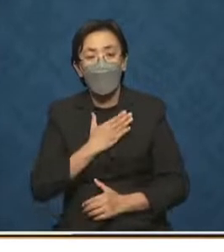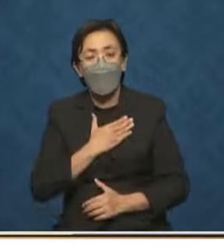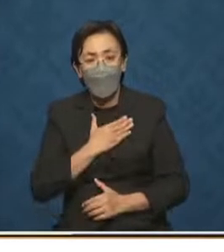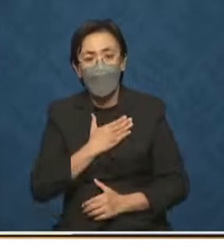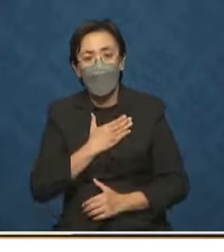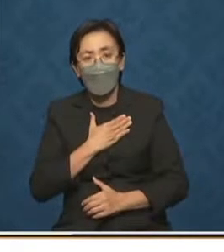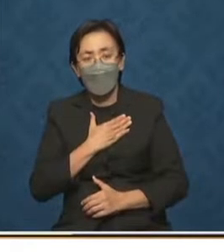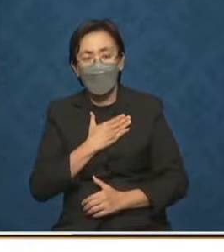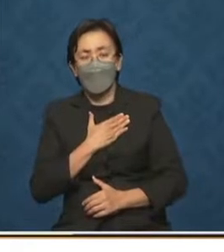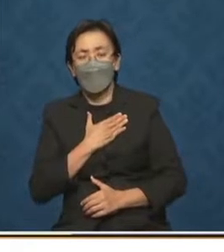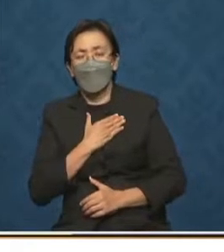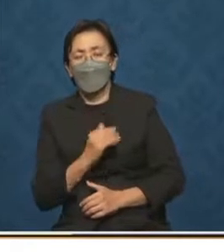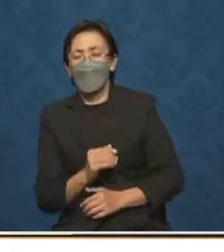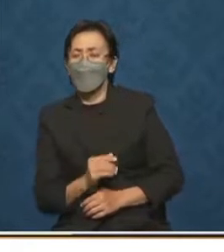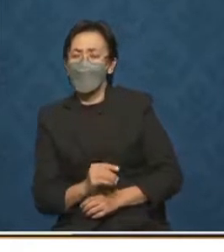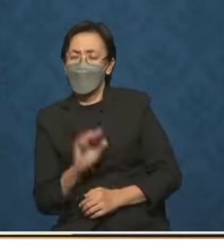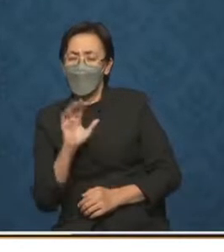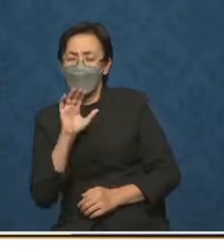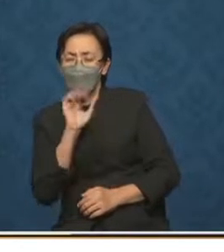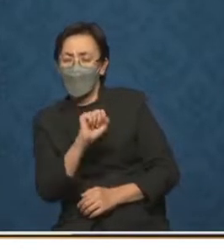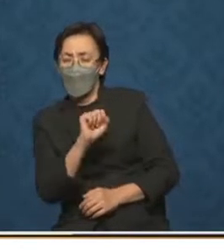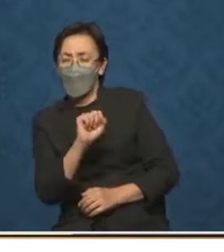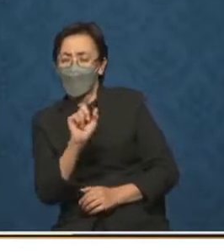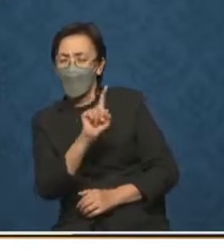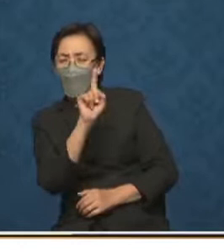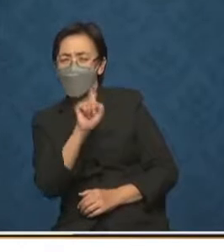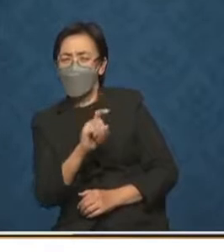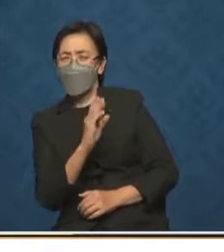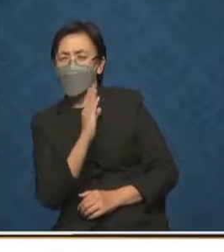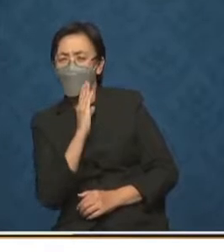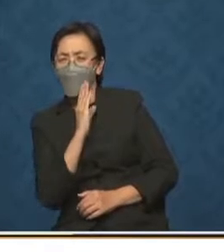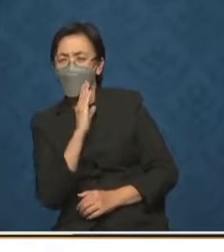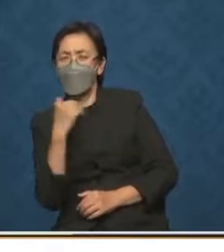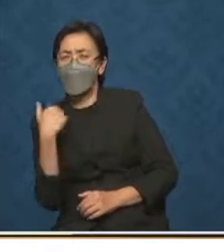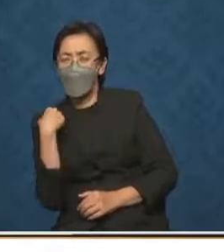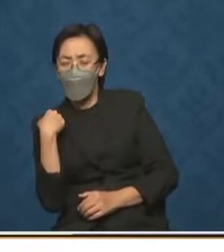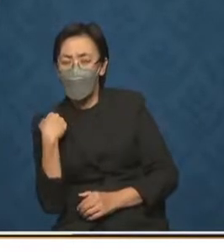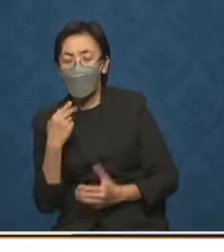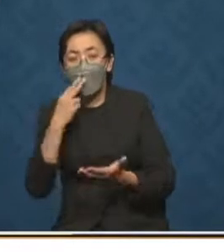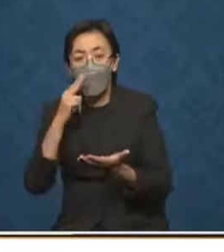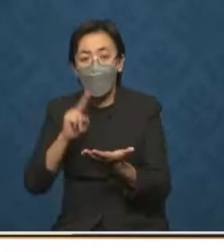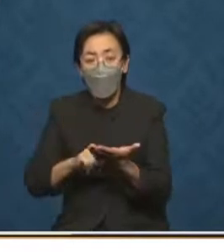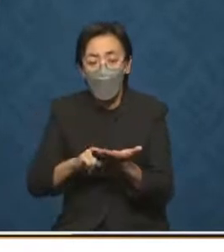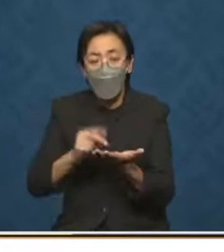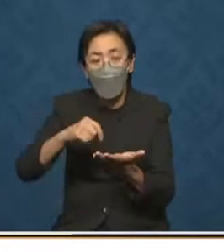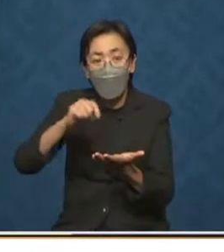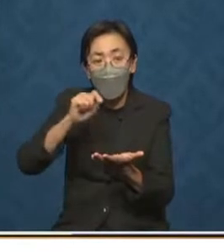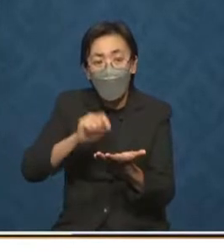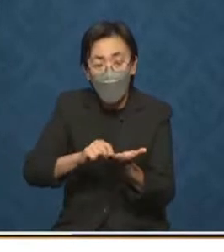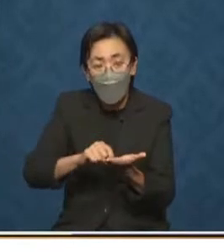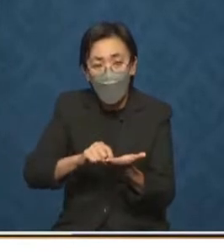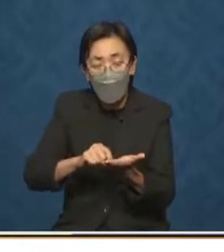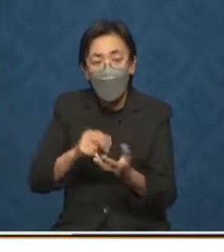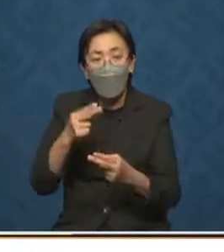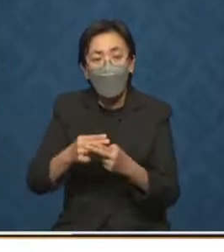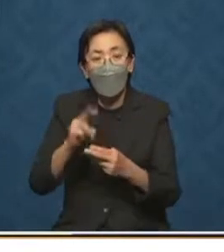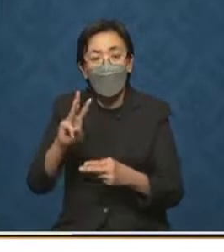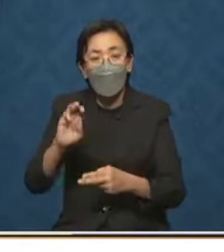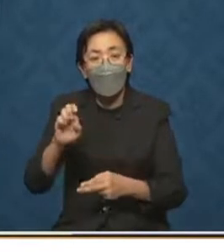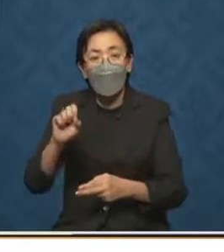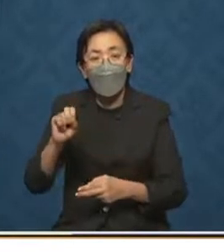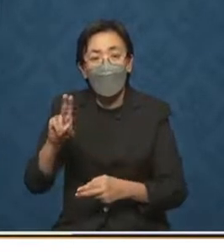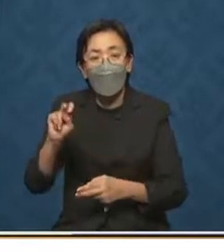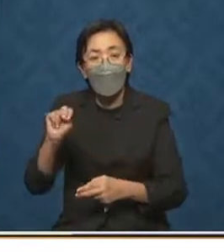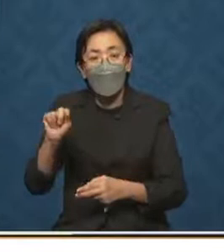โกหกคำโตนะครับโดยหนงสือที่ลงนามโดยนายวิศนุเครองาม